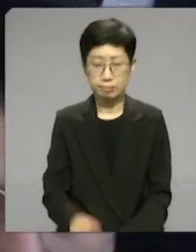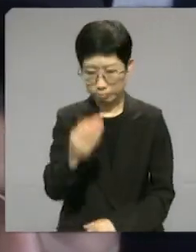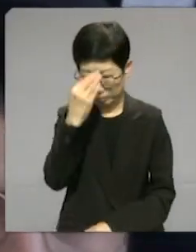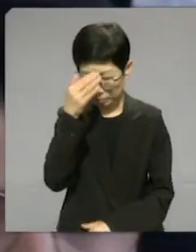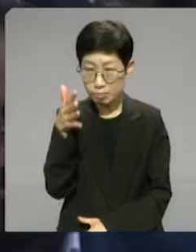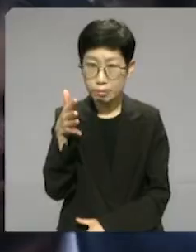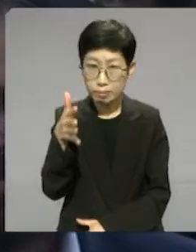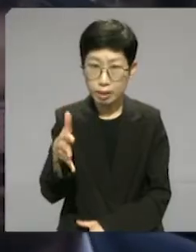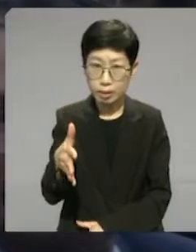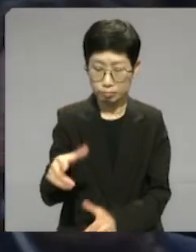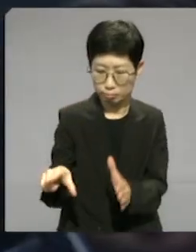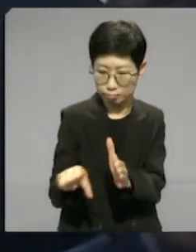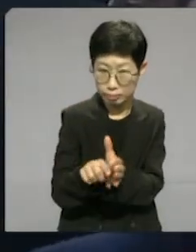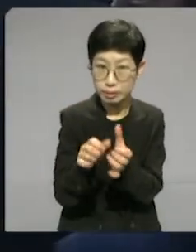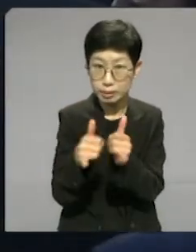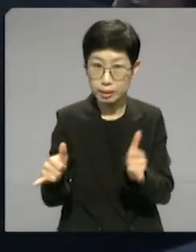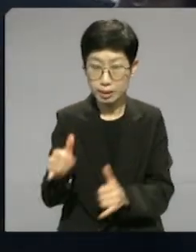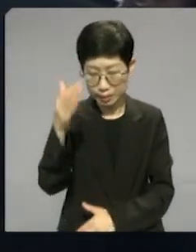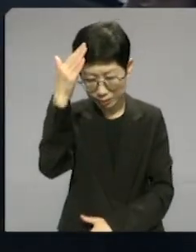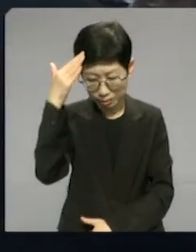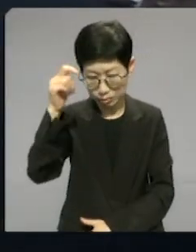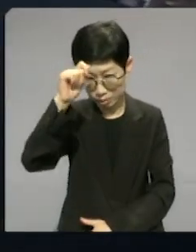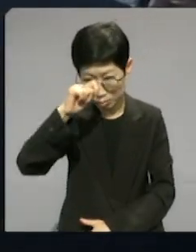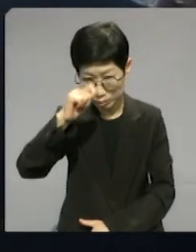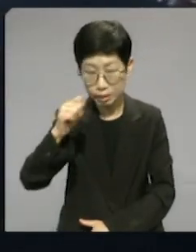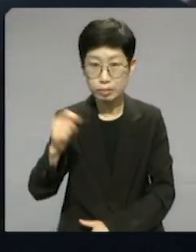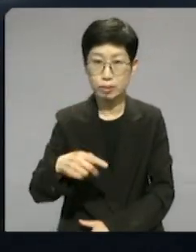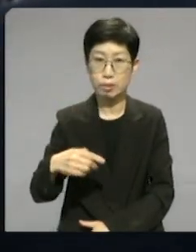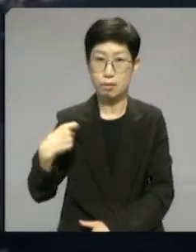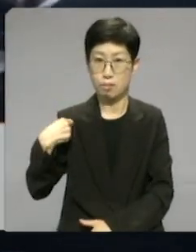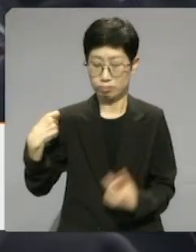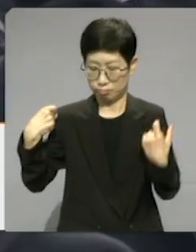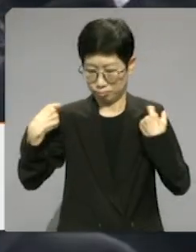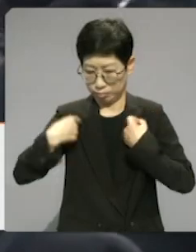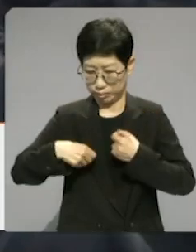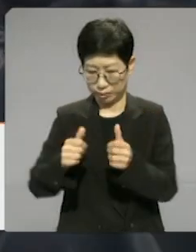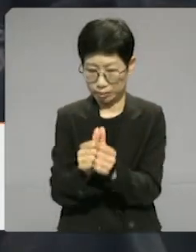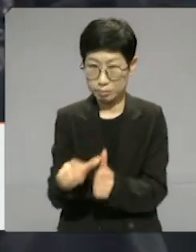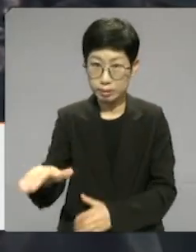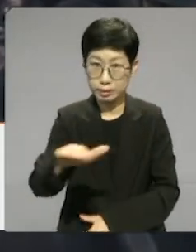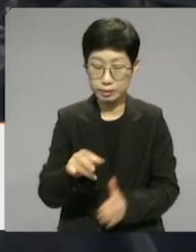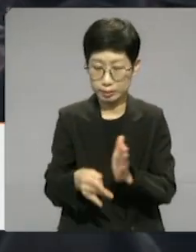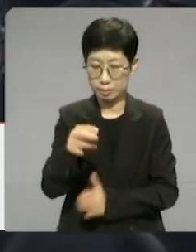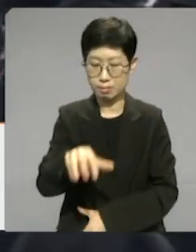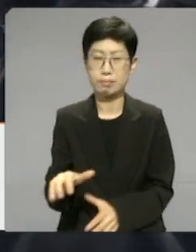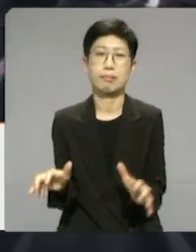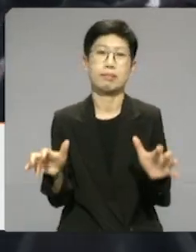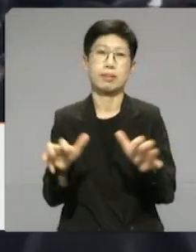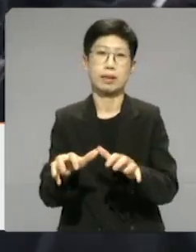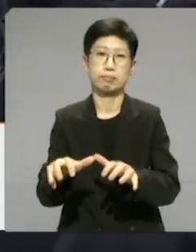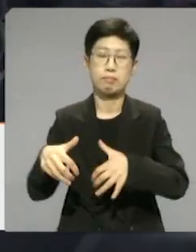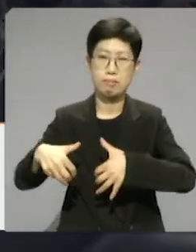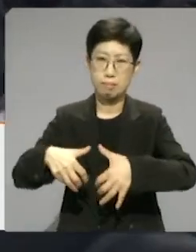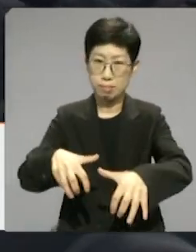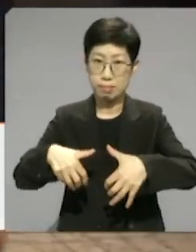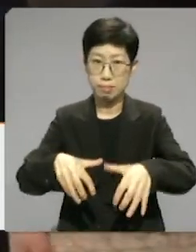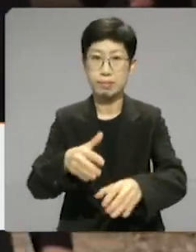초정통파 유대교도 복장인 검정 책모자와 검정색 옷을 입은 남성들이 예루살렘에 모여 거리 행진을